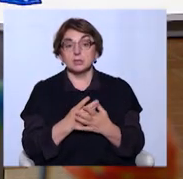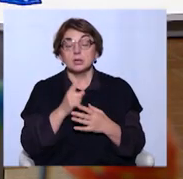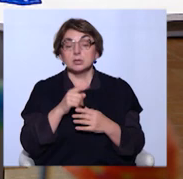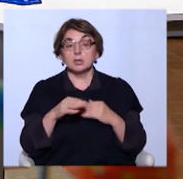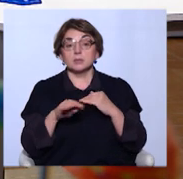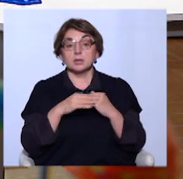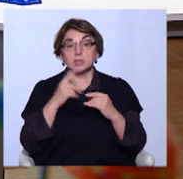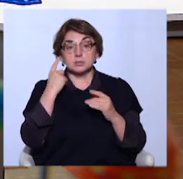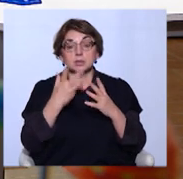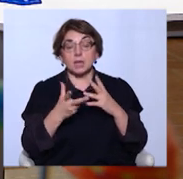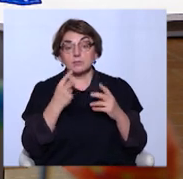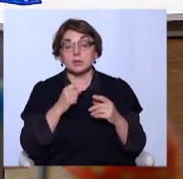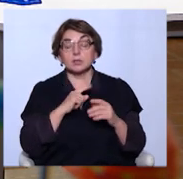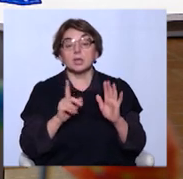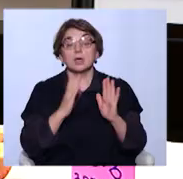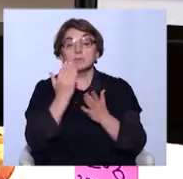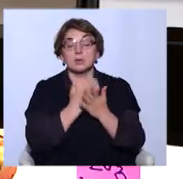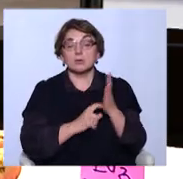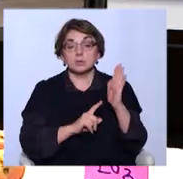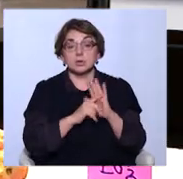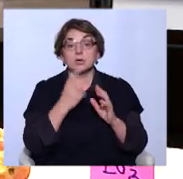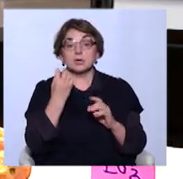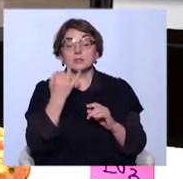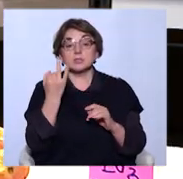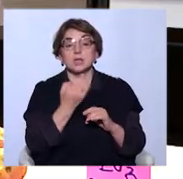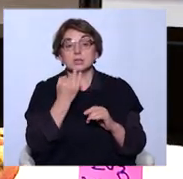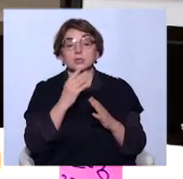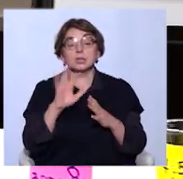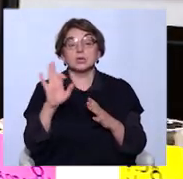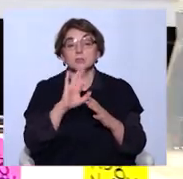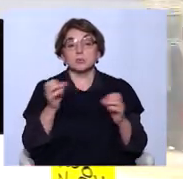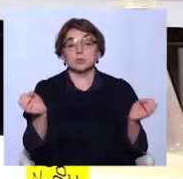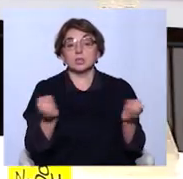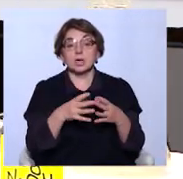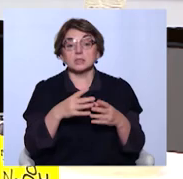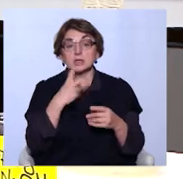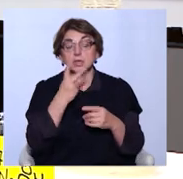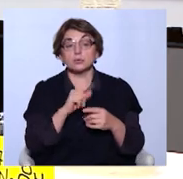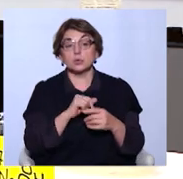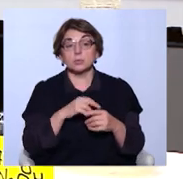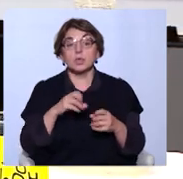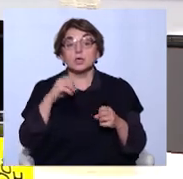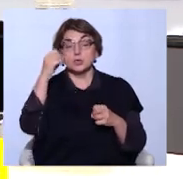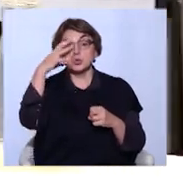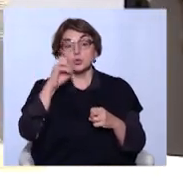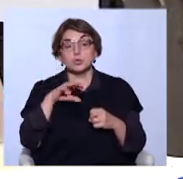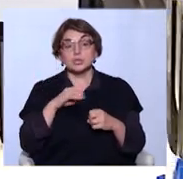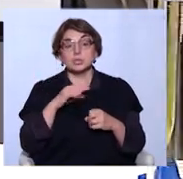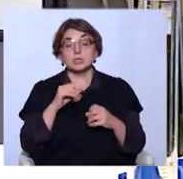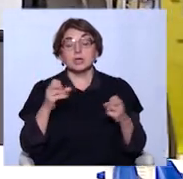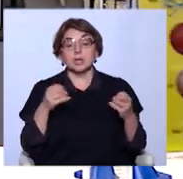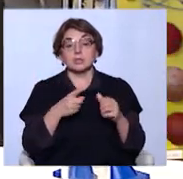რეაქციას განვიხილავდეთ, რითაც გაკვეთილი დავიწყეთ, მინდა კიდევ ერთი საინტერესო ქიმიური რეაქცია გაჩვენოთ, რომელსაც შუქნიშნის რეაქციას